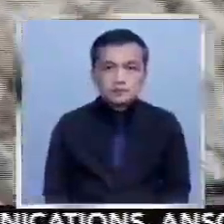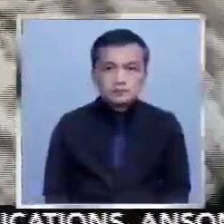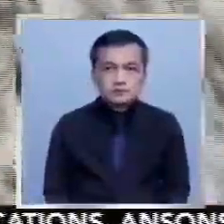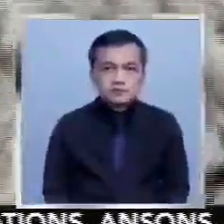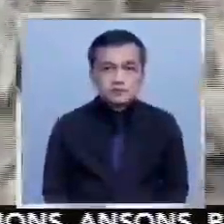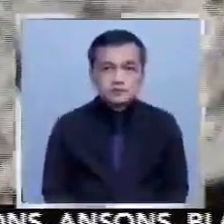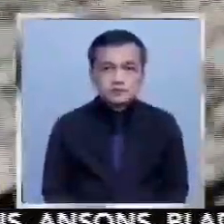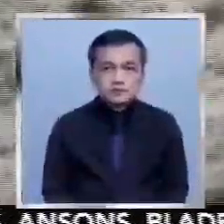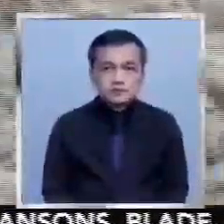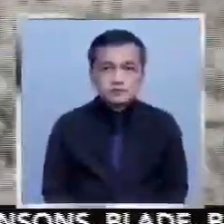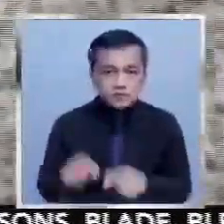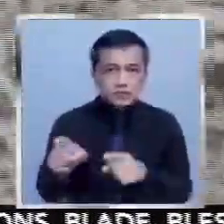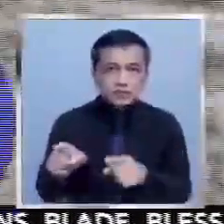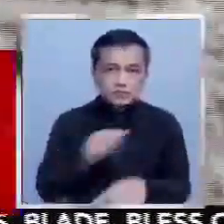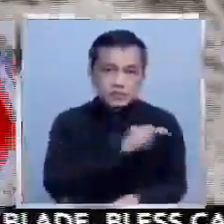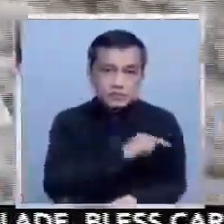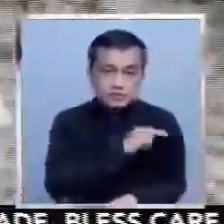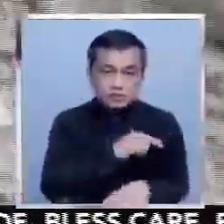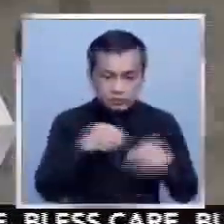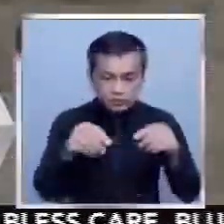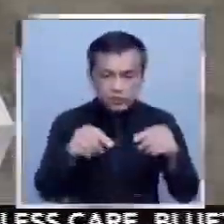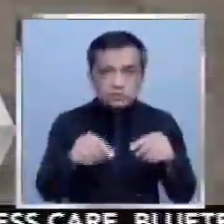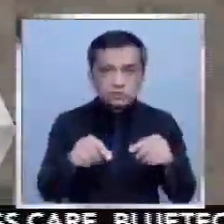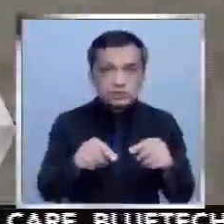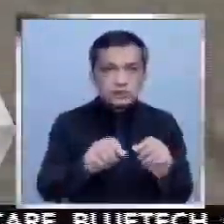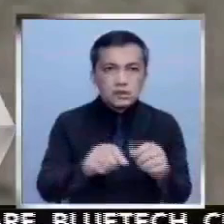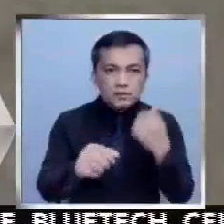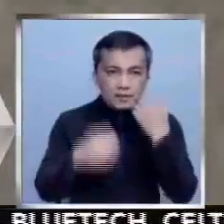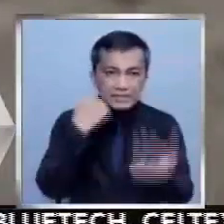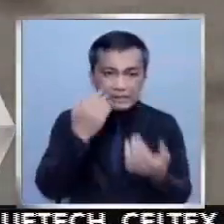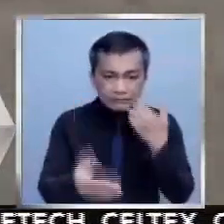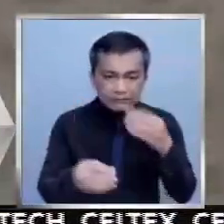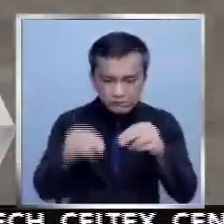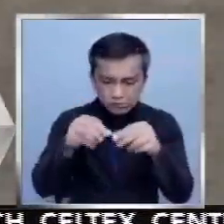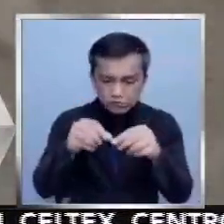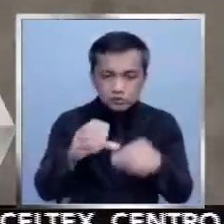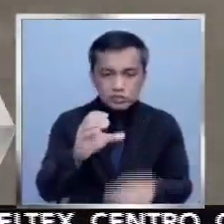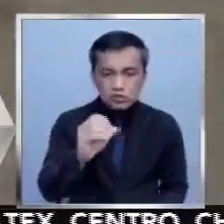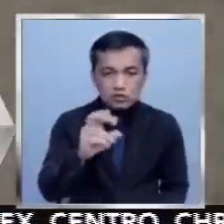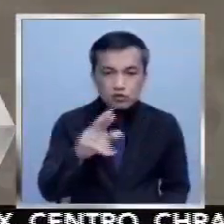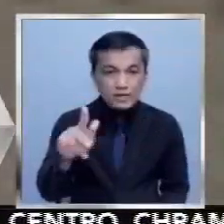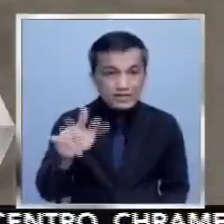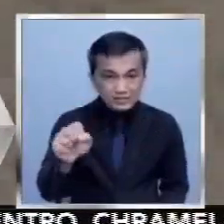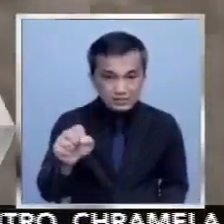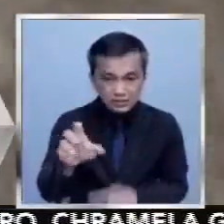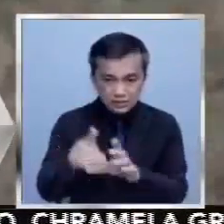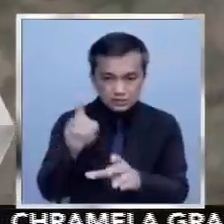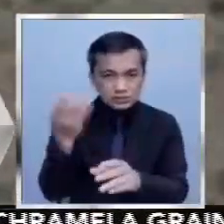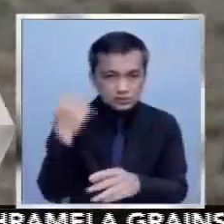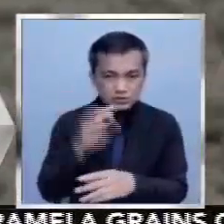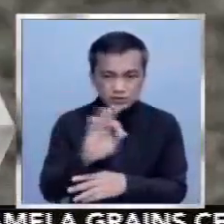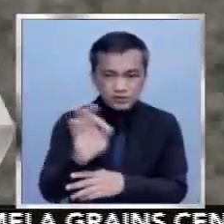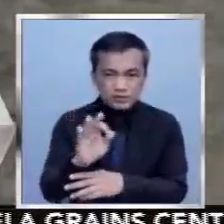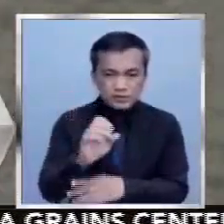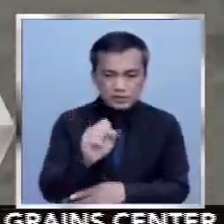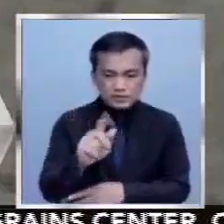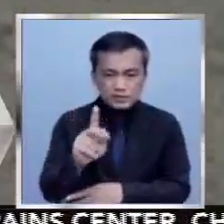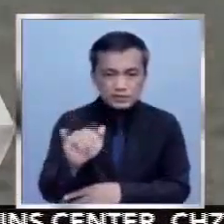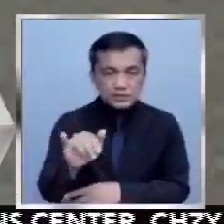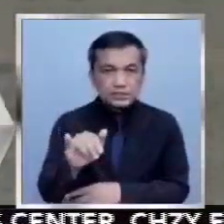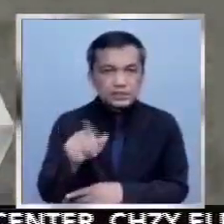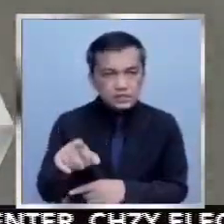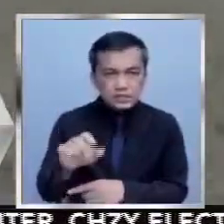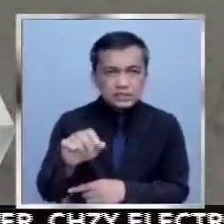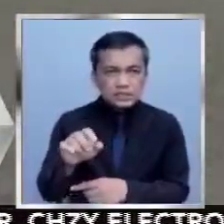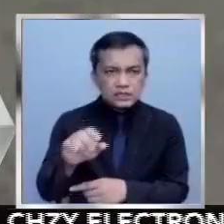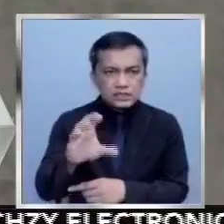Imbes na mga natural na buhangin, tambak na mga patay at durug-durug na mga corals ang nadiskubre nitong Biyernes sa Sandy Cay 2. Isa ito sa apat na case